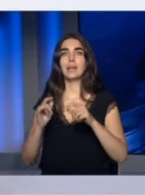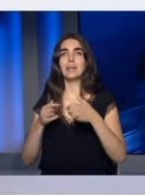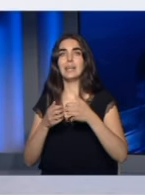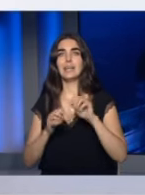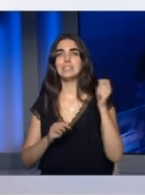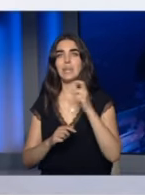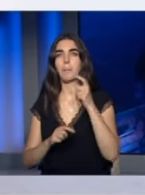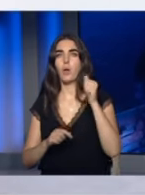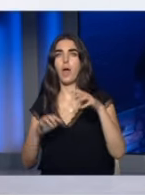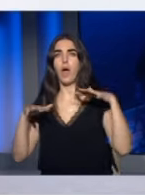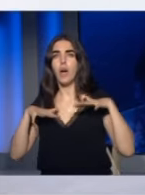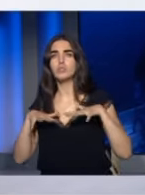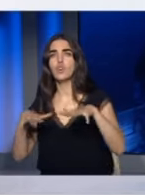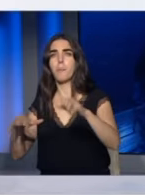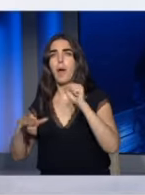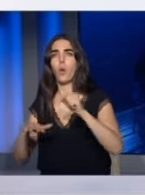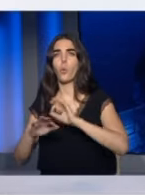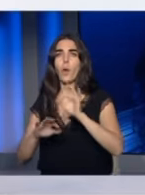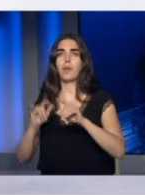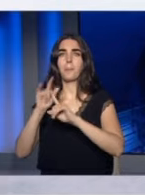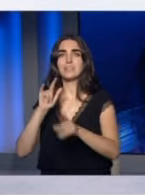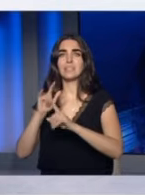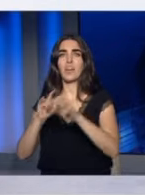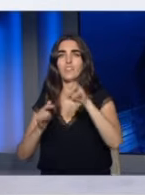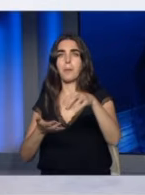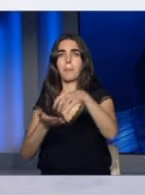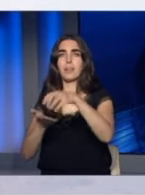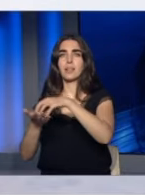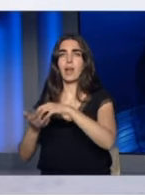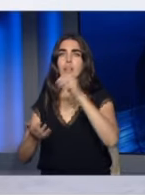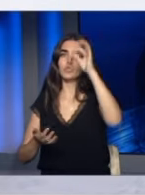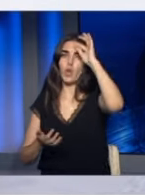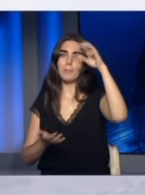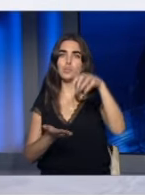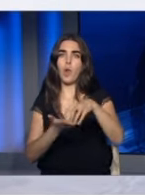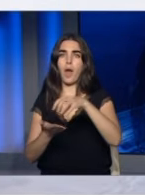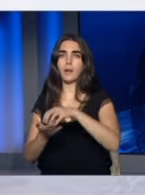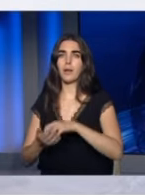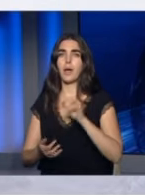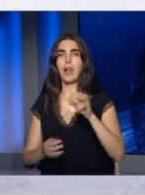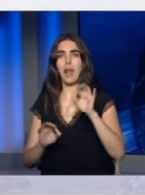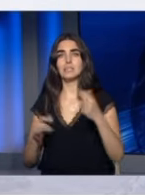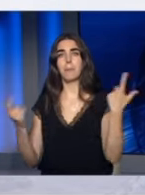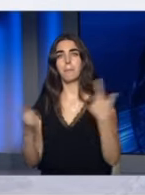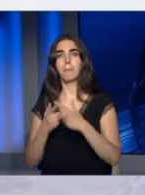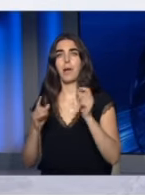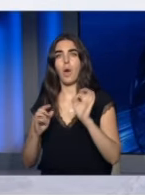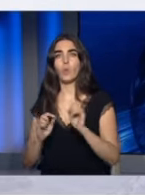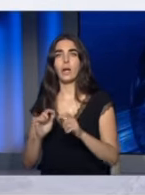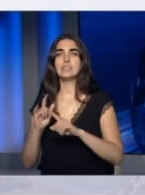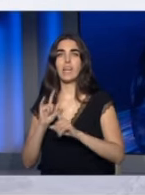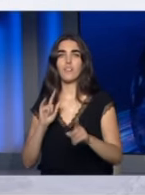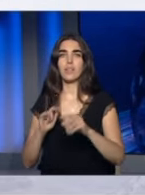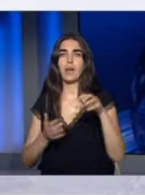هجوما جويا سرب من المسيرات الانقضاض على مقر كتيبه الجامع الحربي في ثكنه يردن في